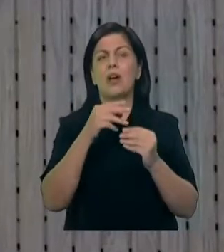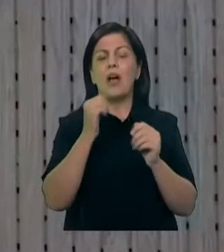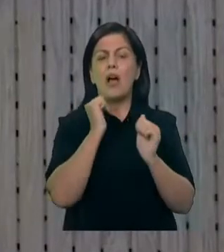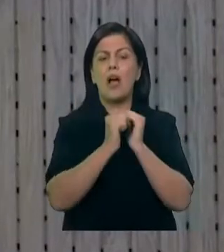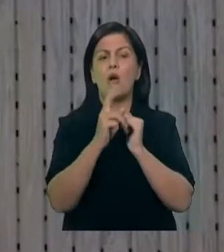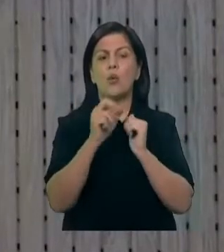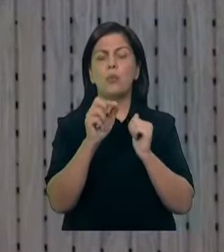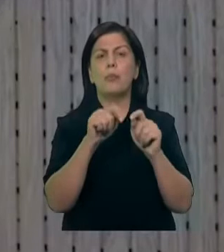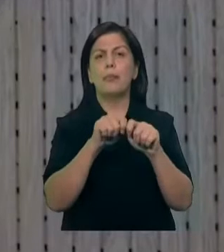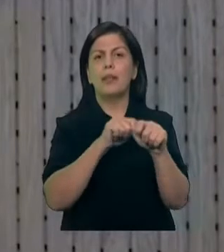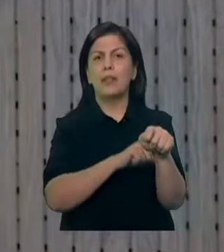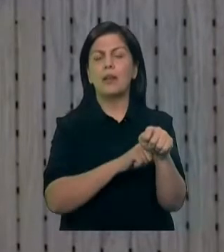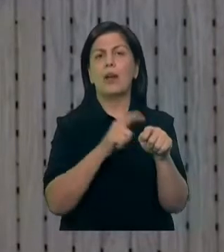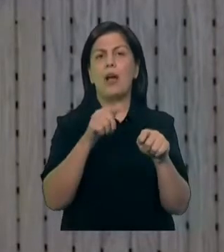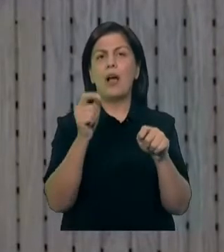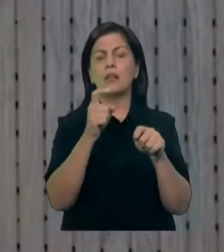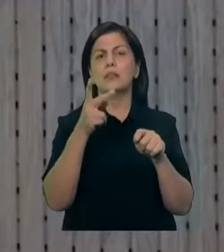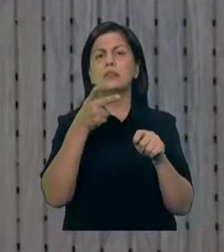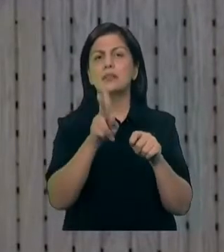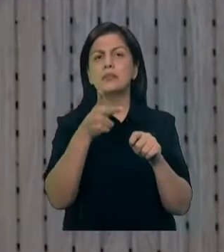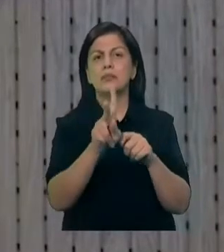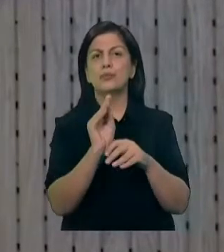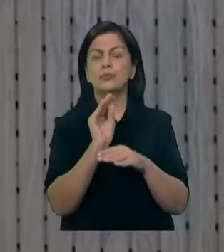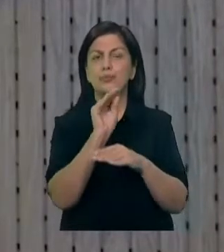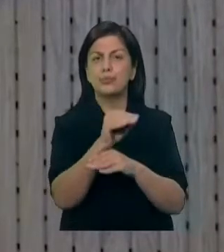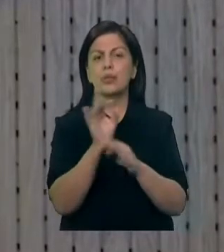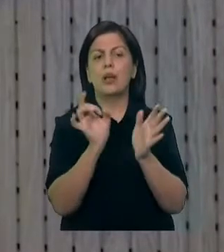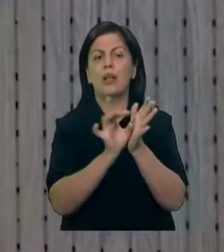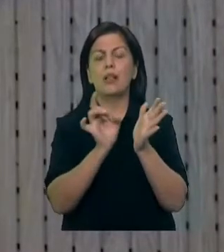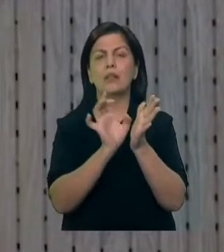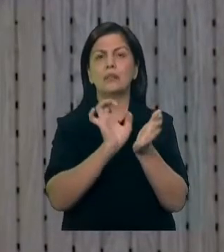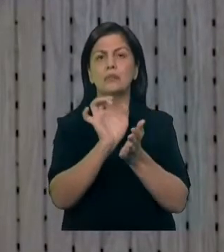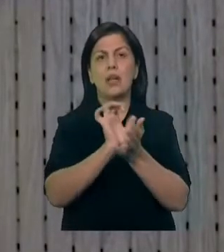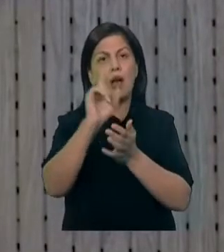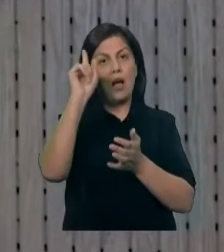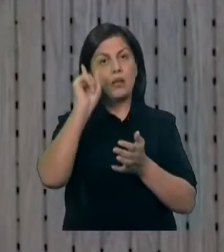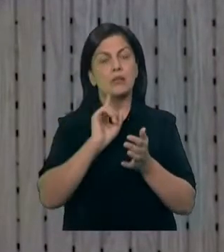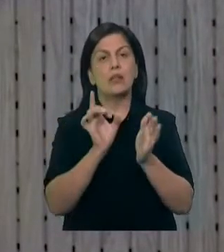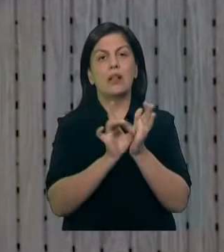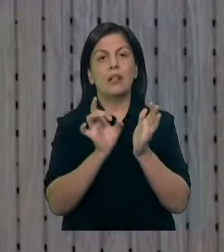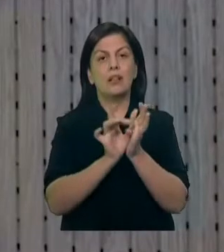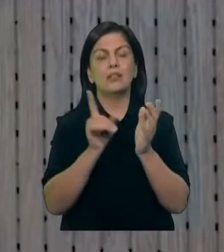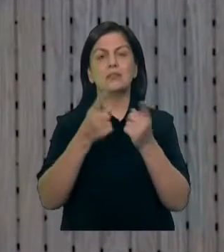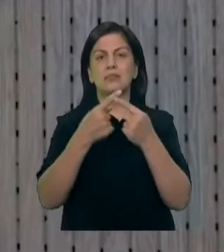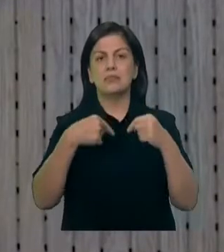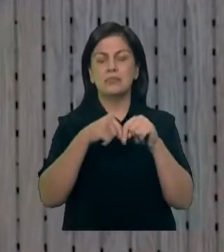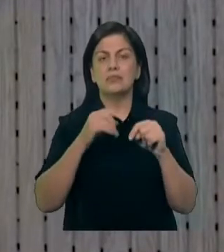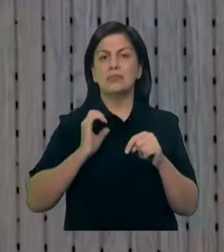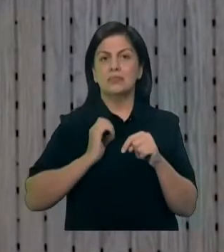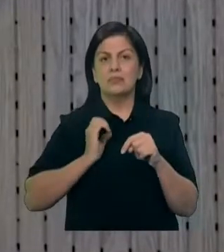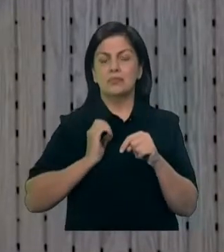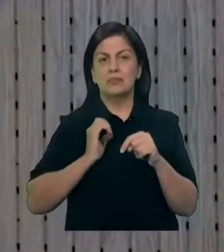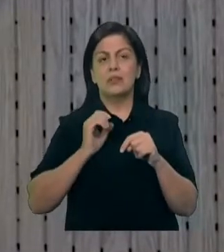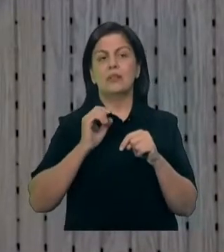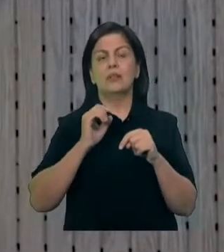artırılaraq 22 qəpik ölkə daxilində satılan elektrik enerjisinin istehsalı üçün az enerjiyə, az elektrik təchizata, məhəllə qazanxanalarına